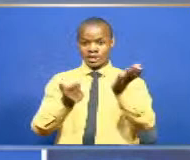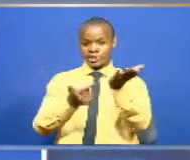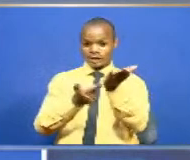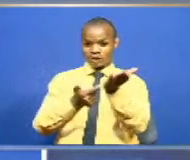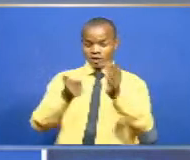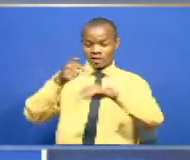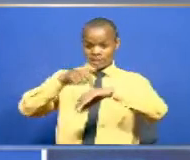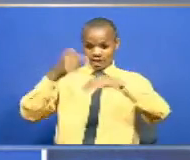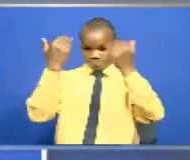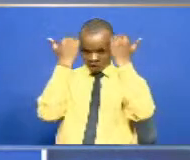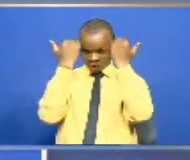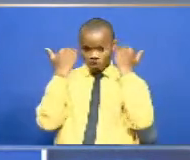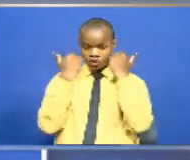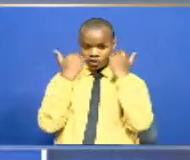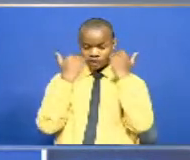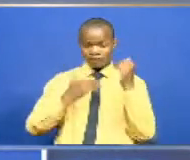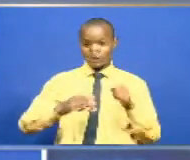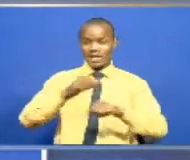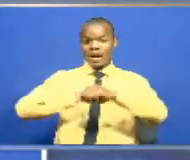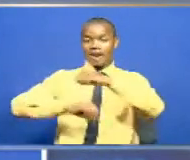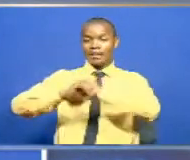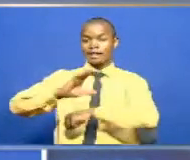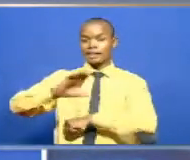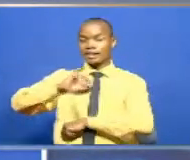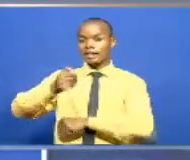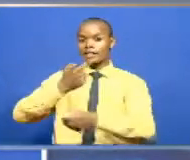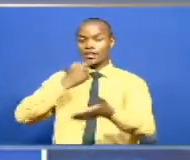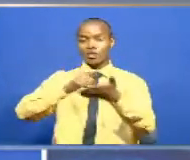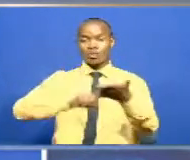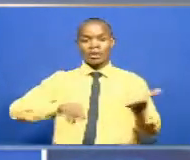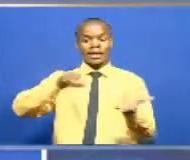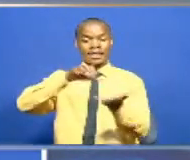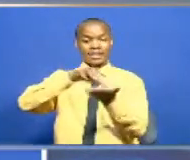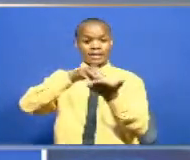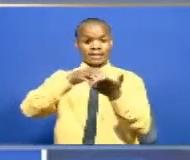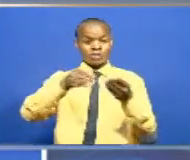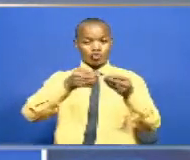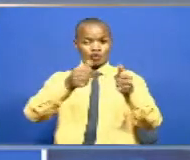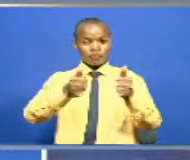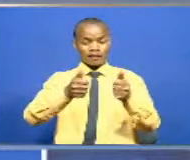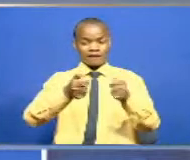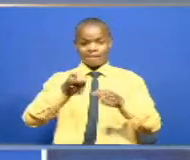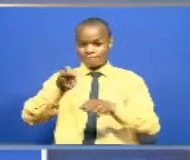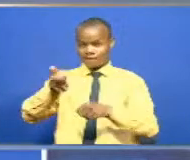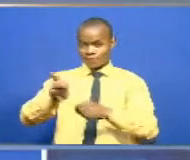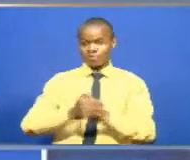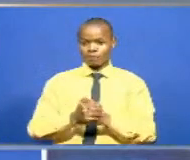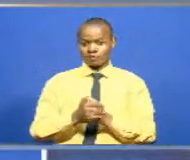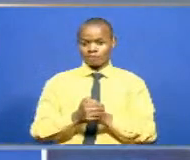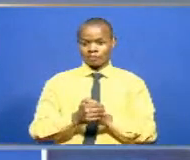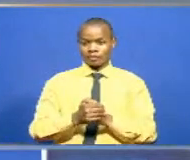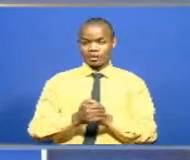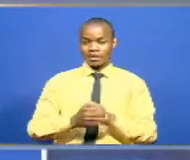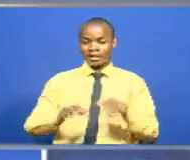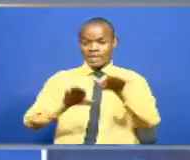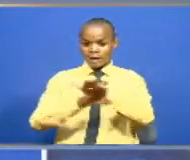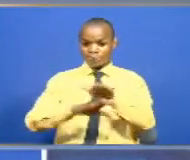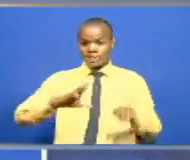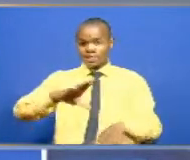mahakama, akisema imewezesha kupunguza mrundiko wa kesi mahakamani. Mwilu amesema idara ya mahakama